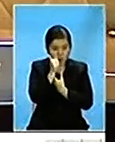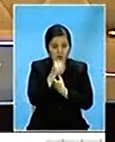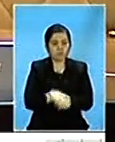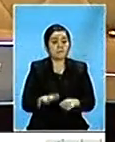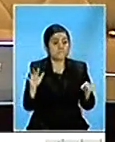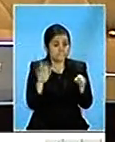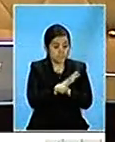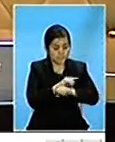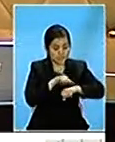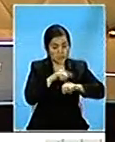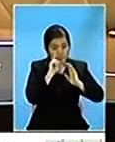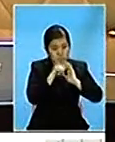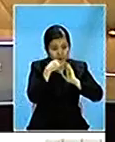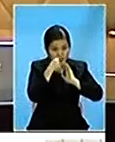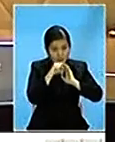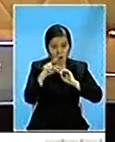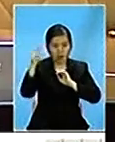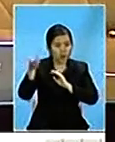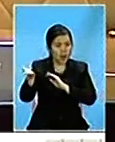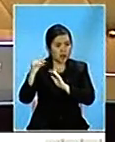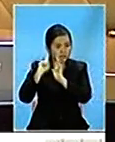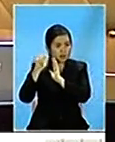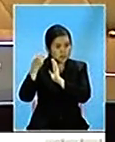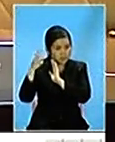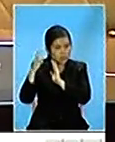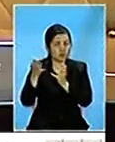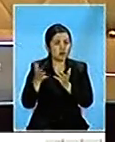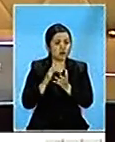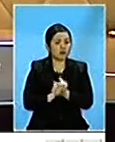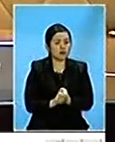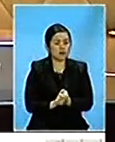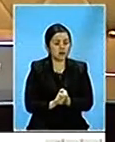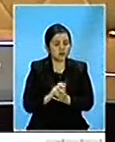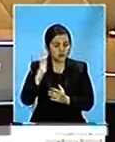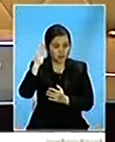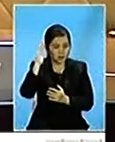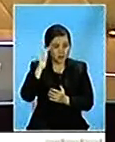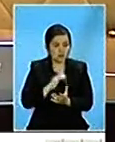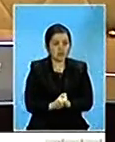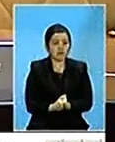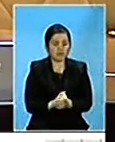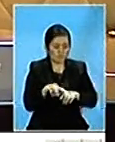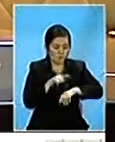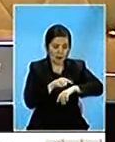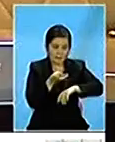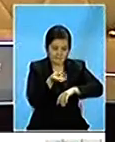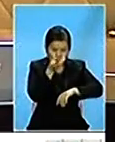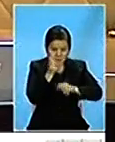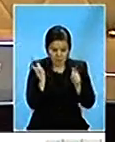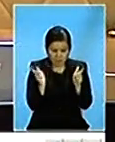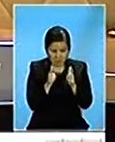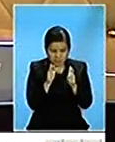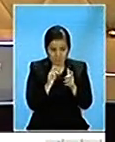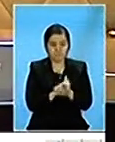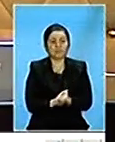ะเมื่อกี้ท่านอัธวิทย์14นาทีนะ ผมพยายามเตือนทุกฝ่ายนะท่านรักษาเวลาเป็นความดีของท่านนะ สั้นๆนิดเดียว ท่านรักษาผมเวลาก็ได้เป็น